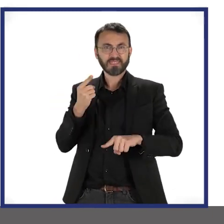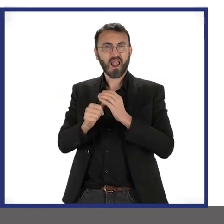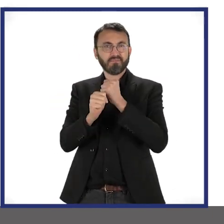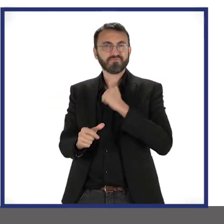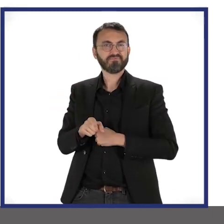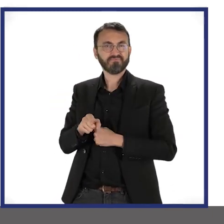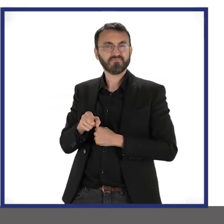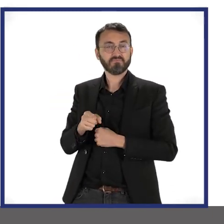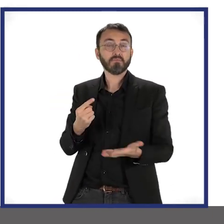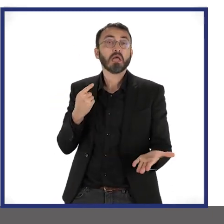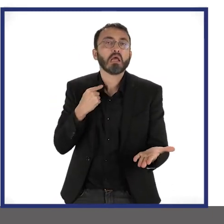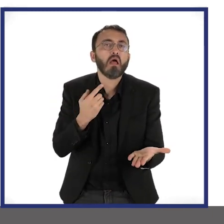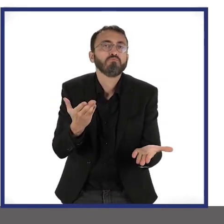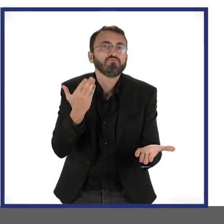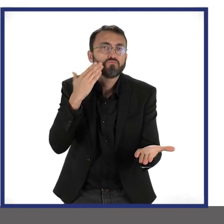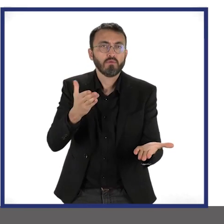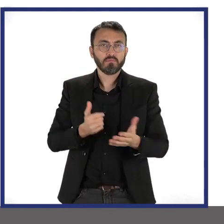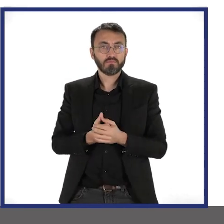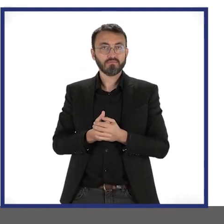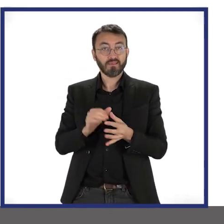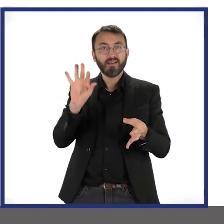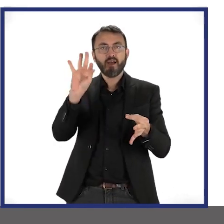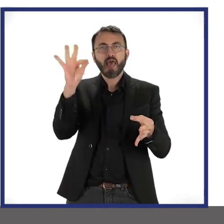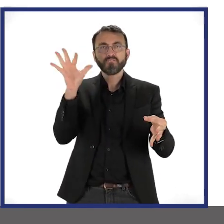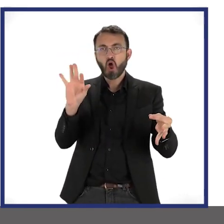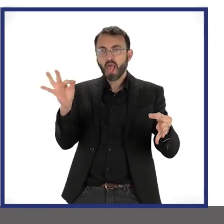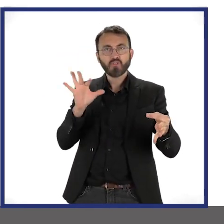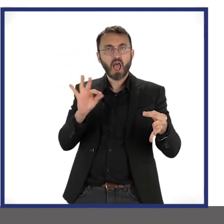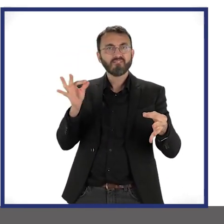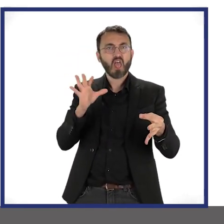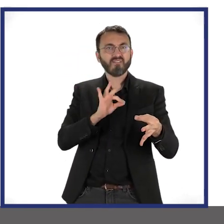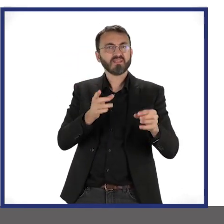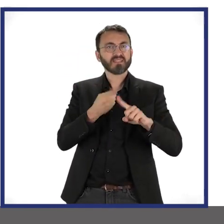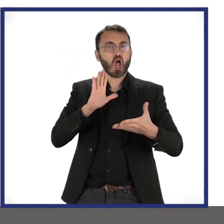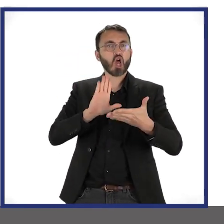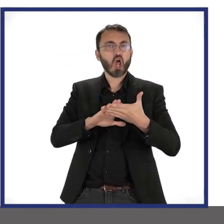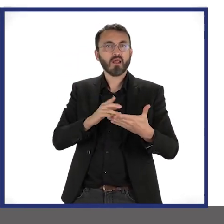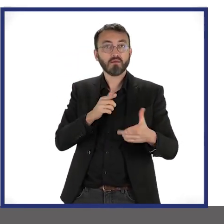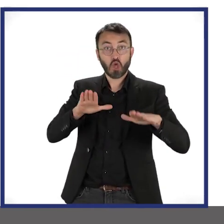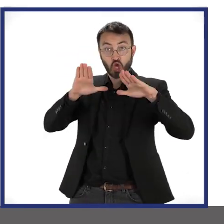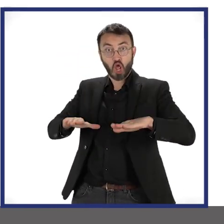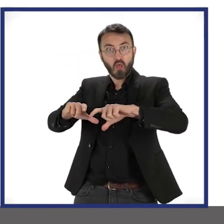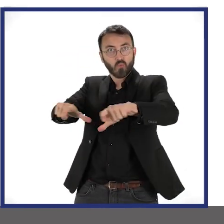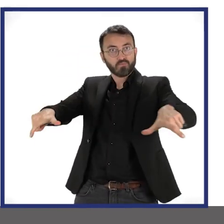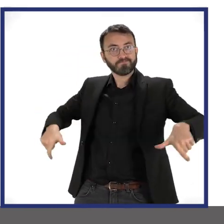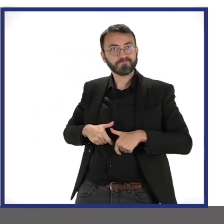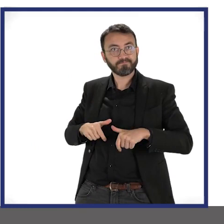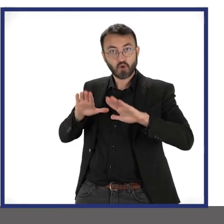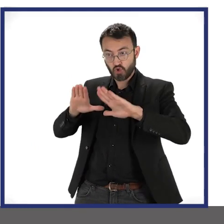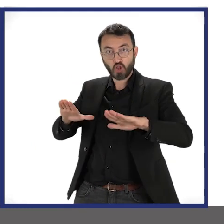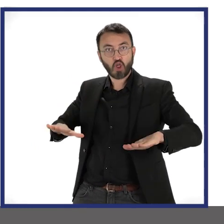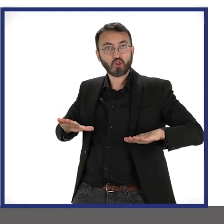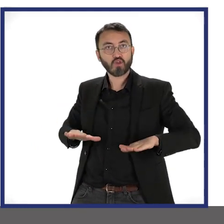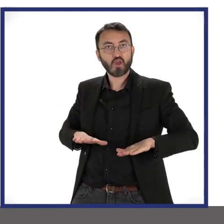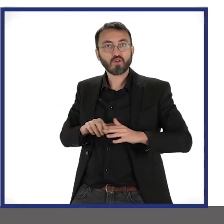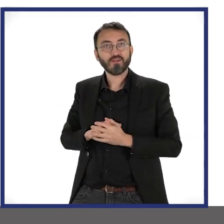c'est la feuille de recueil des sels. Du caca, quoi. Retirez les languettes sur les autocollants, puis vous collez la feuille sur la